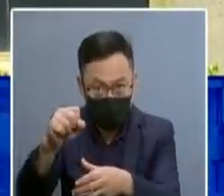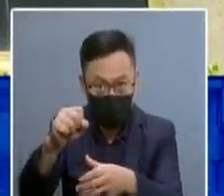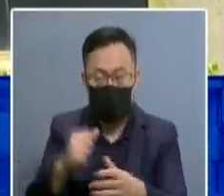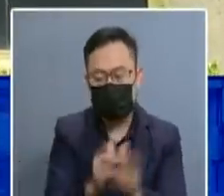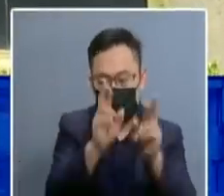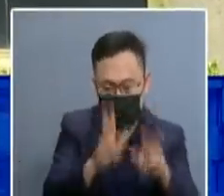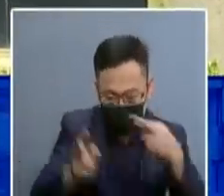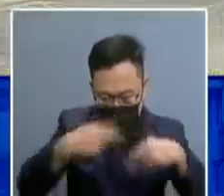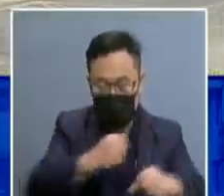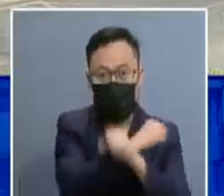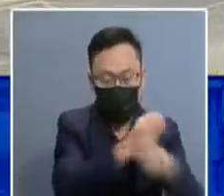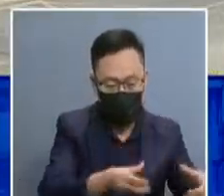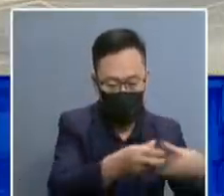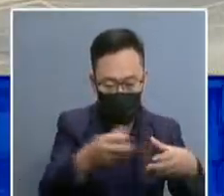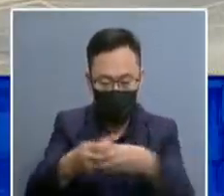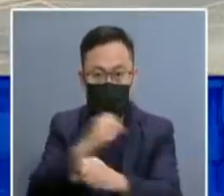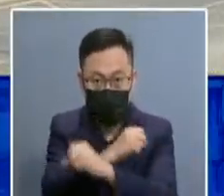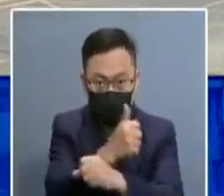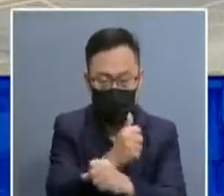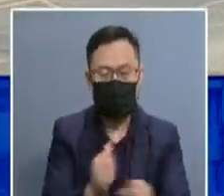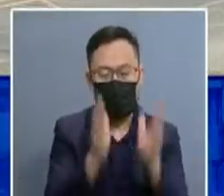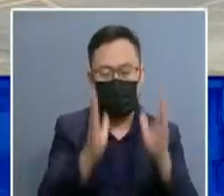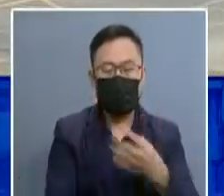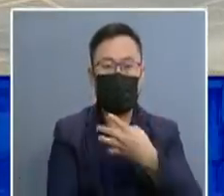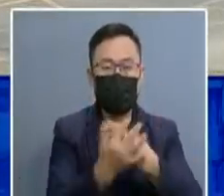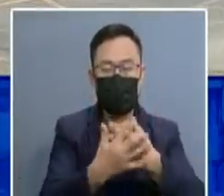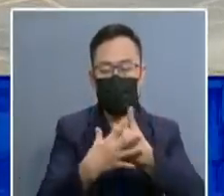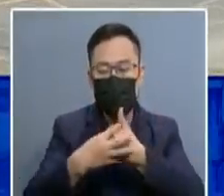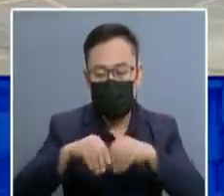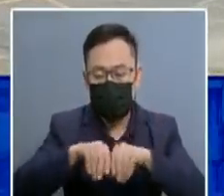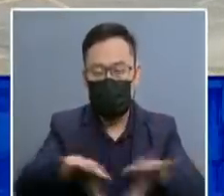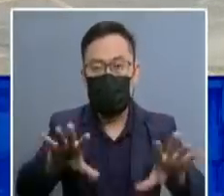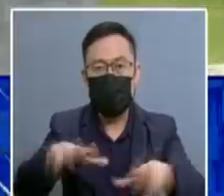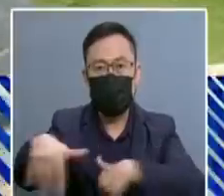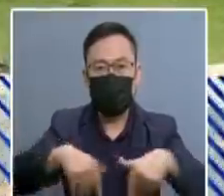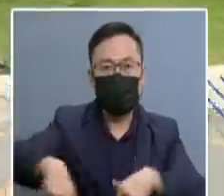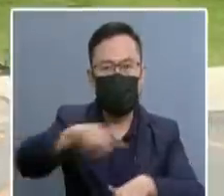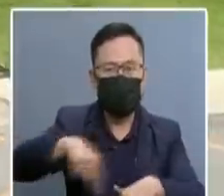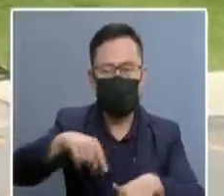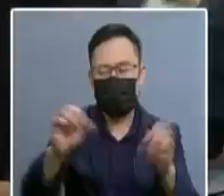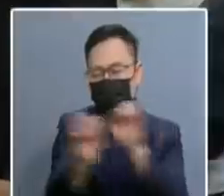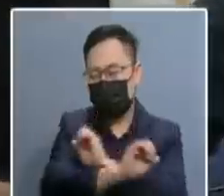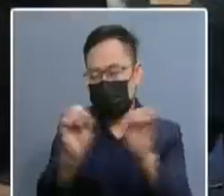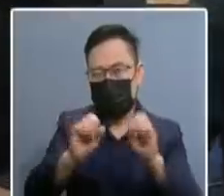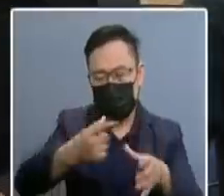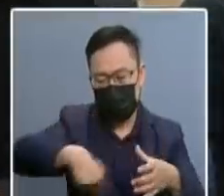แพร่กระจายเชื้อออกมานอกเรือนจำนะครับจึงไม่อยากให้ประชาชนนั้นเกิดความตื่นตระหนกครับ